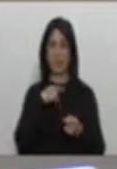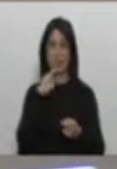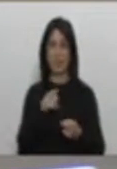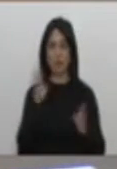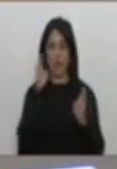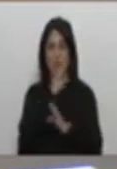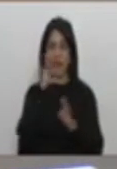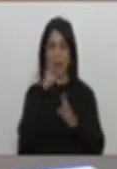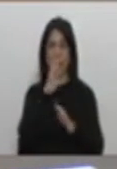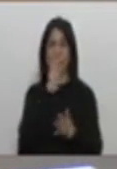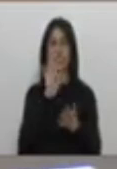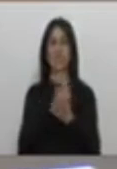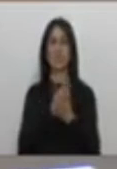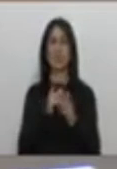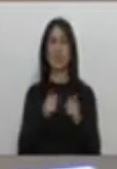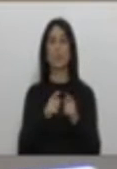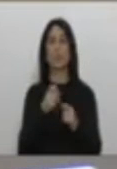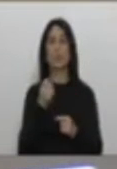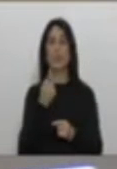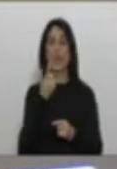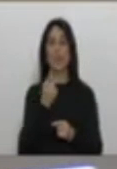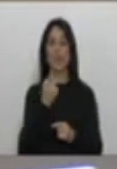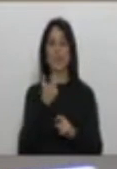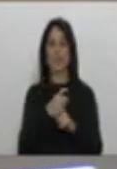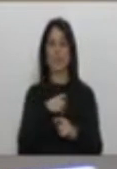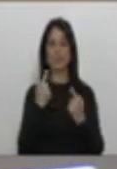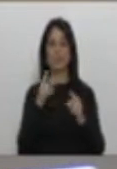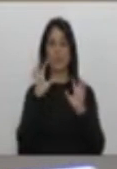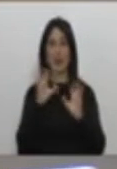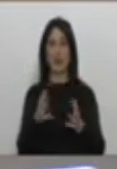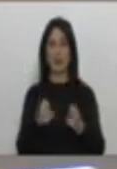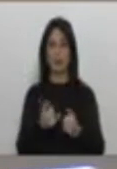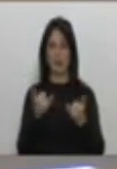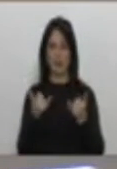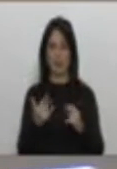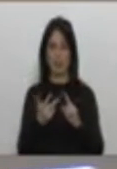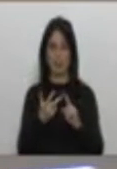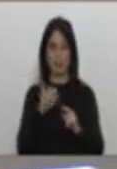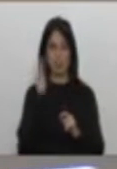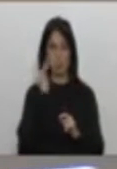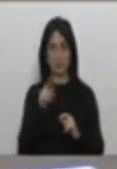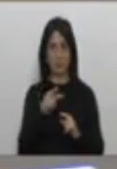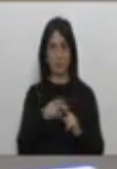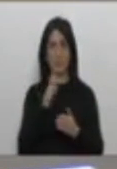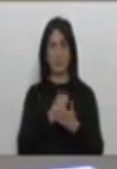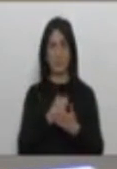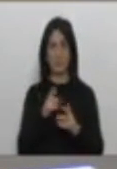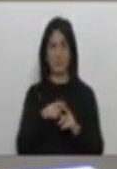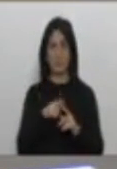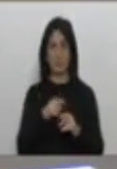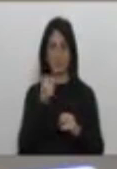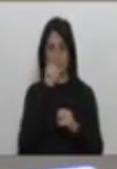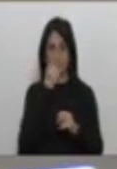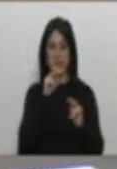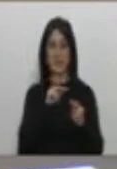ატმოსფერული ჰაერის დაბინძურების კუთხით კიდევ ერთ ძალიან მნიშვნელოვან კანონს მივიღებთ ჩვენ დღეს მესამე მოსმენით. Ეს არის ამტვარებადი მასალის